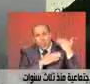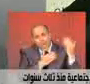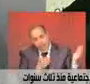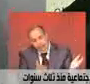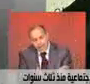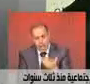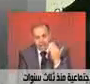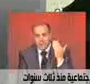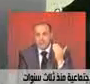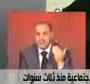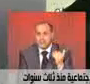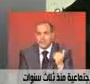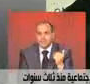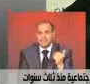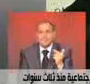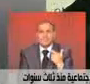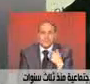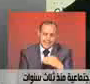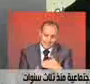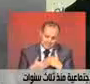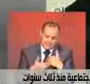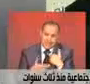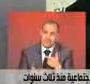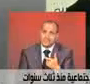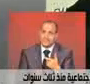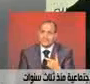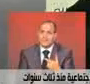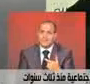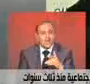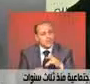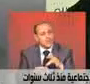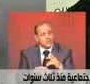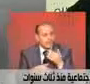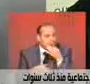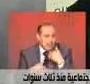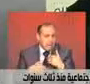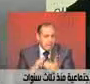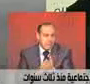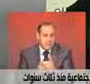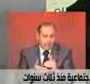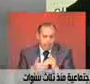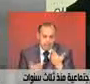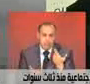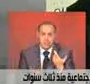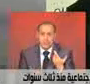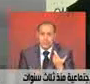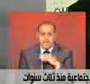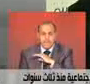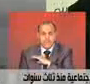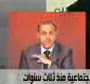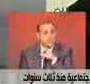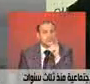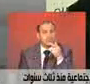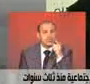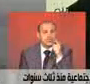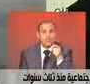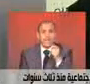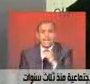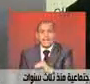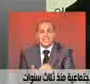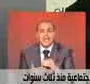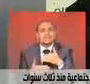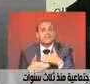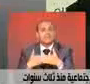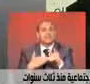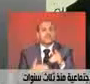واحنا مسمينا منتفعين، لكن احنا مضرورين ماناش منتفعين. ونحمل المسؤولية هذه لإدارة